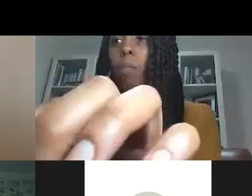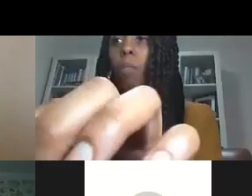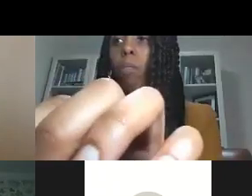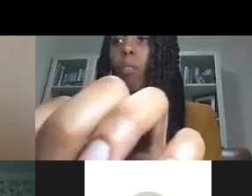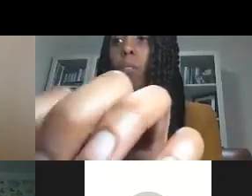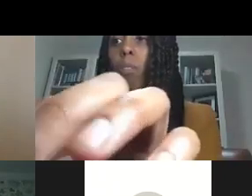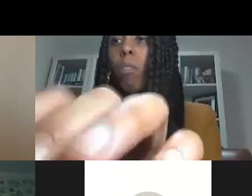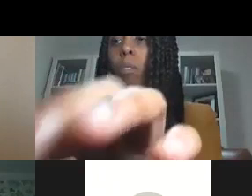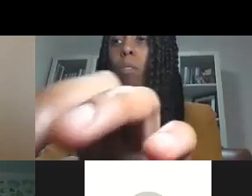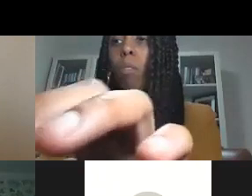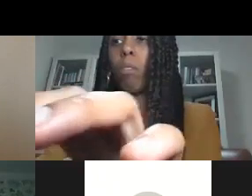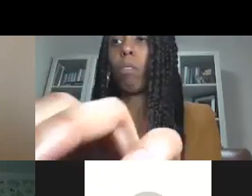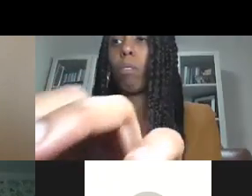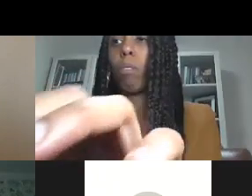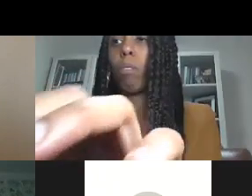我认为种族和邮政编码可以成为你们